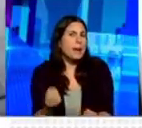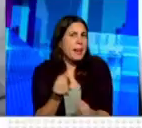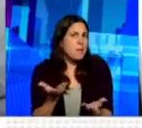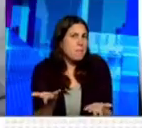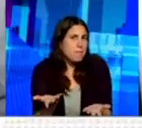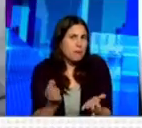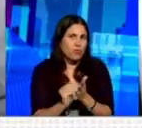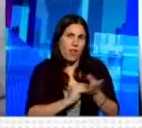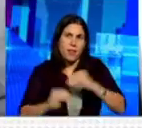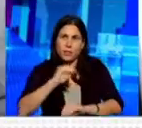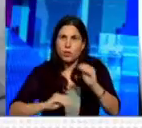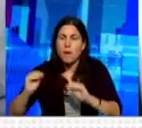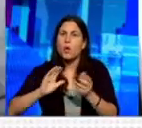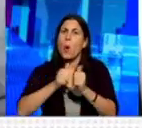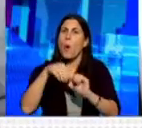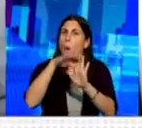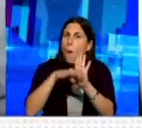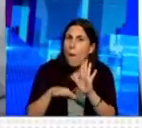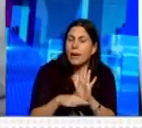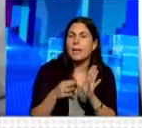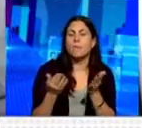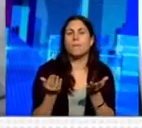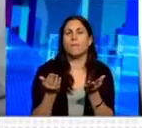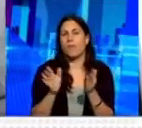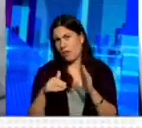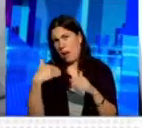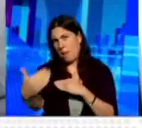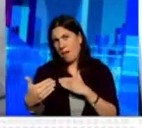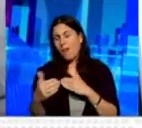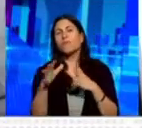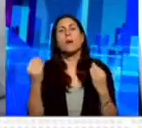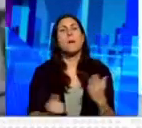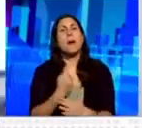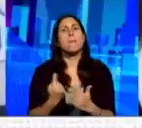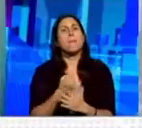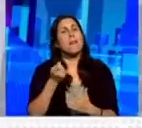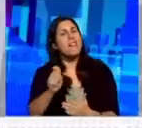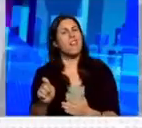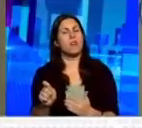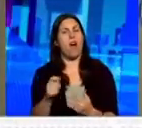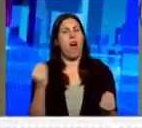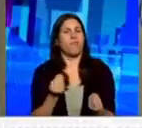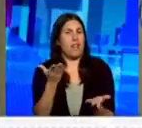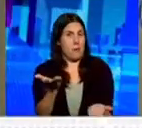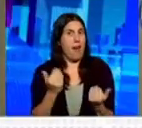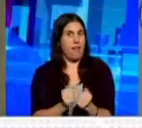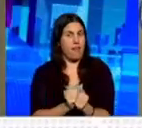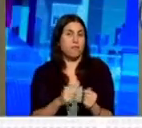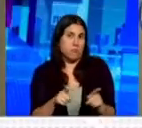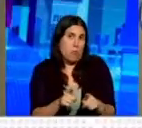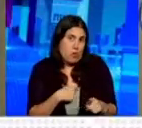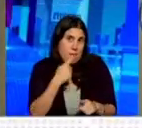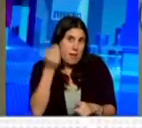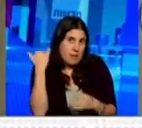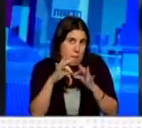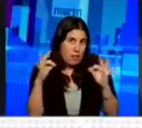הם צריכים להשתמש ובאיזה כלים חוקיים או בוודאי מעבר לזה, והרבה פעמים דווקא הדברים האלה, תת כמו שאמרתי בהתחלה,